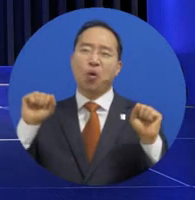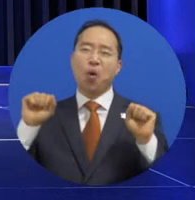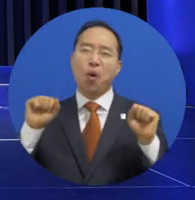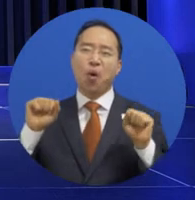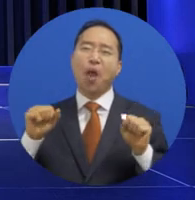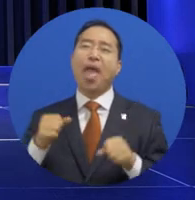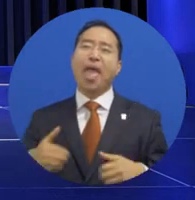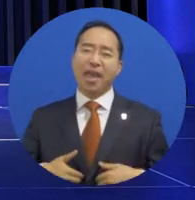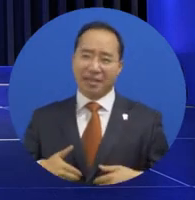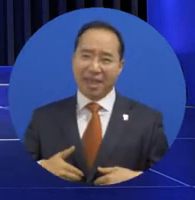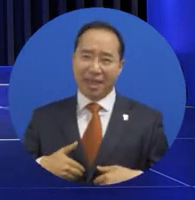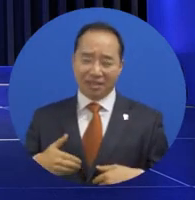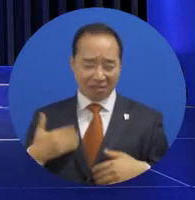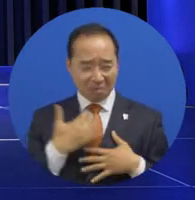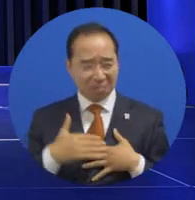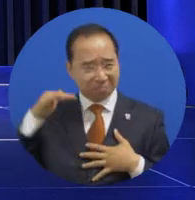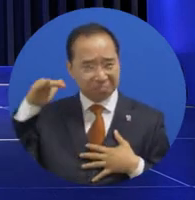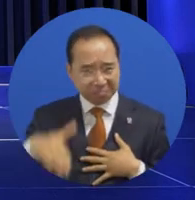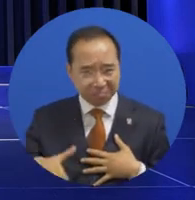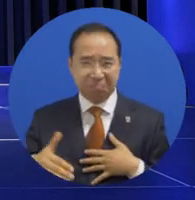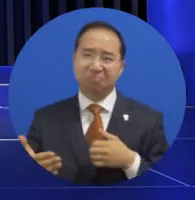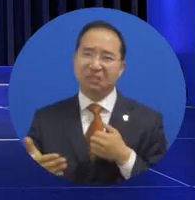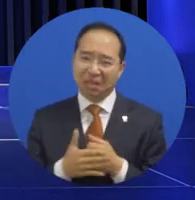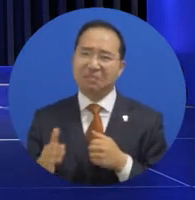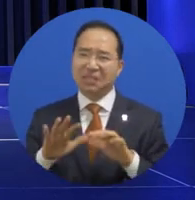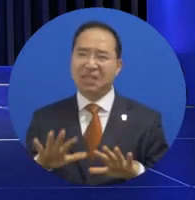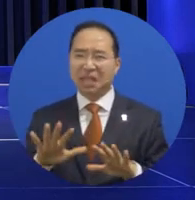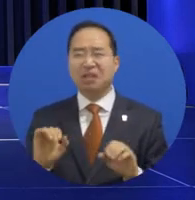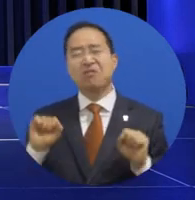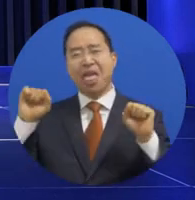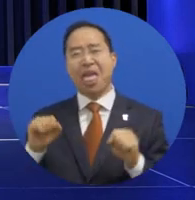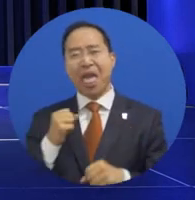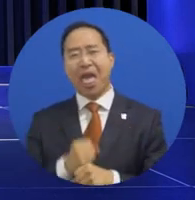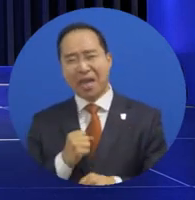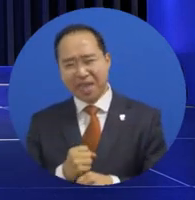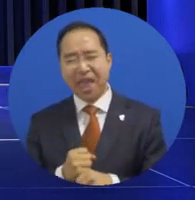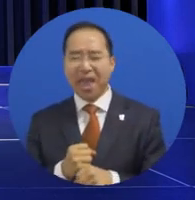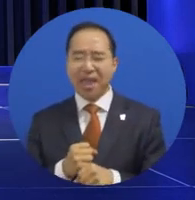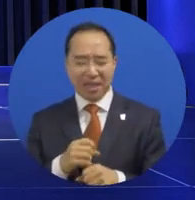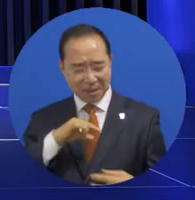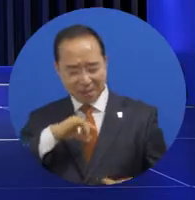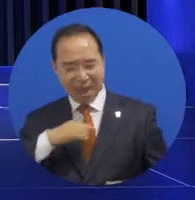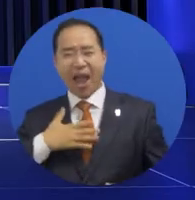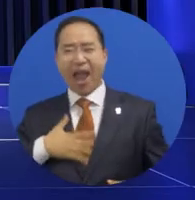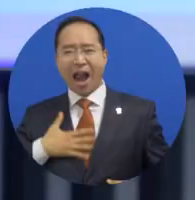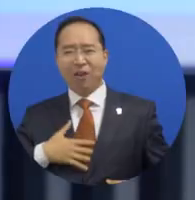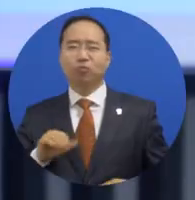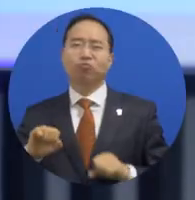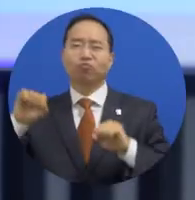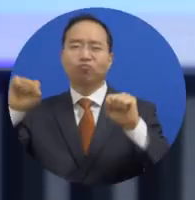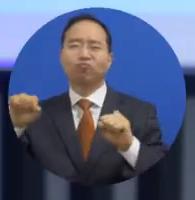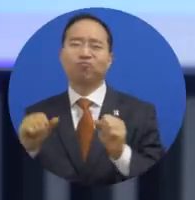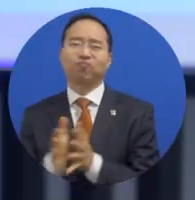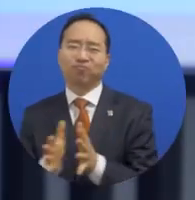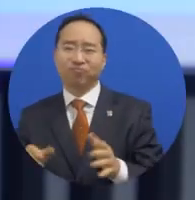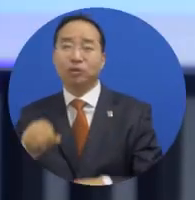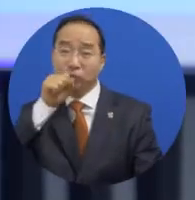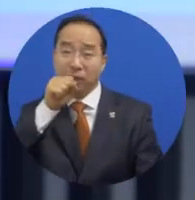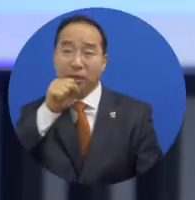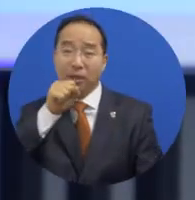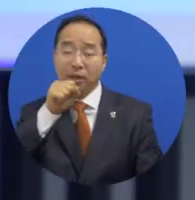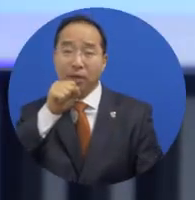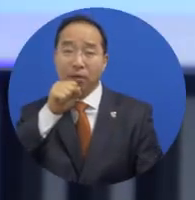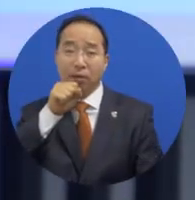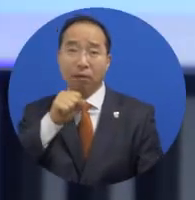돼. 지금 많이 몸이 나빠졌어. 이렇게 주는 신호를 잘 알아듣고 있다가 근데 단순히